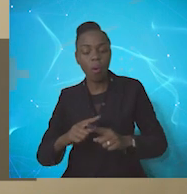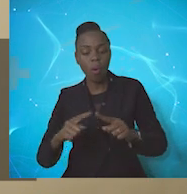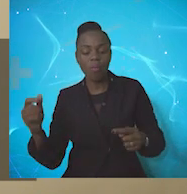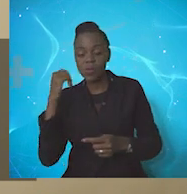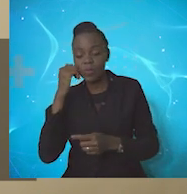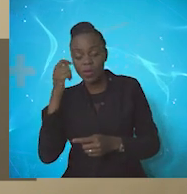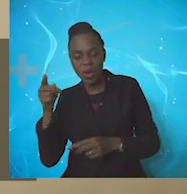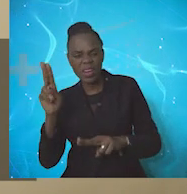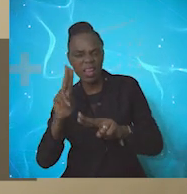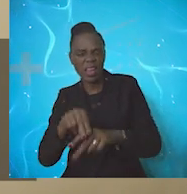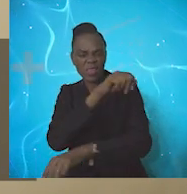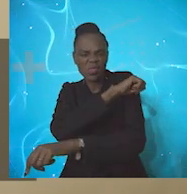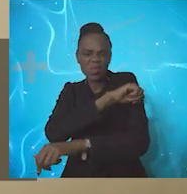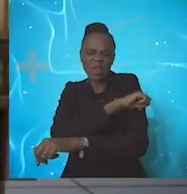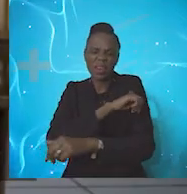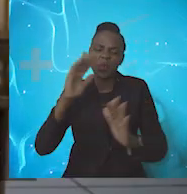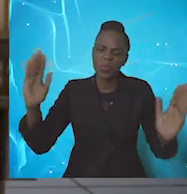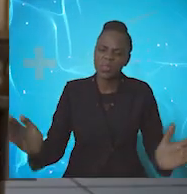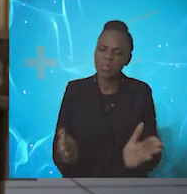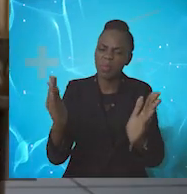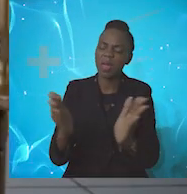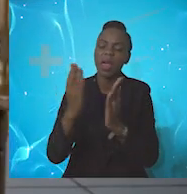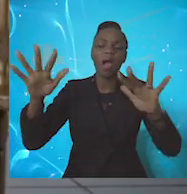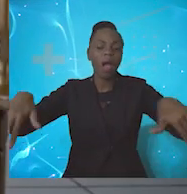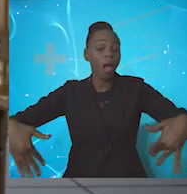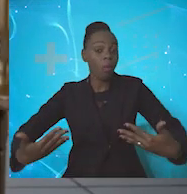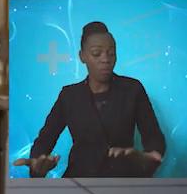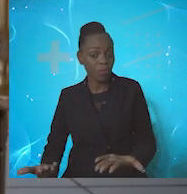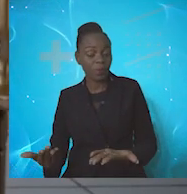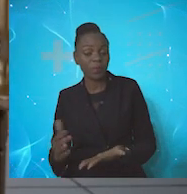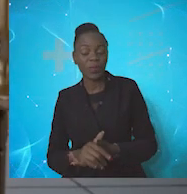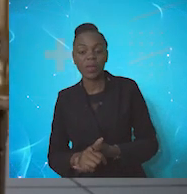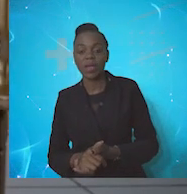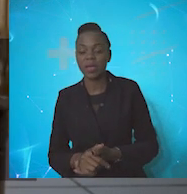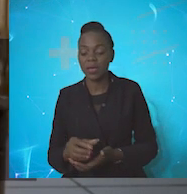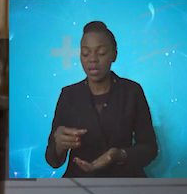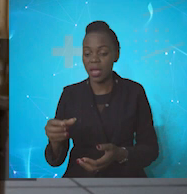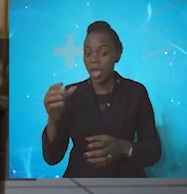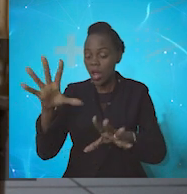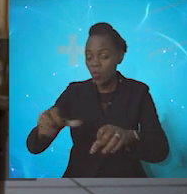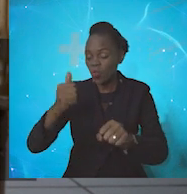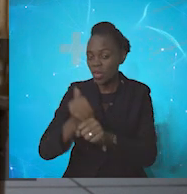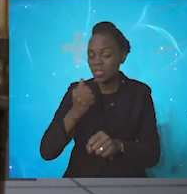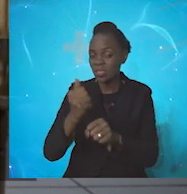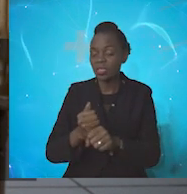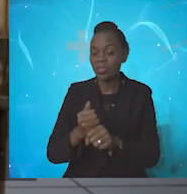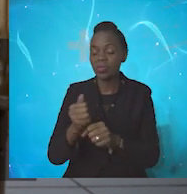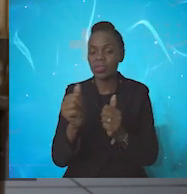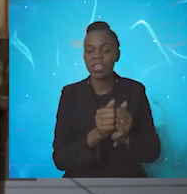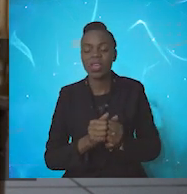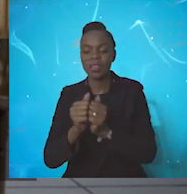amene yatikakhala naye mchipatala timamsamala bwanji. Nde amene uwu ndoti timagwira nawo ntchito limodzi muchipatala cha